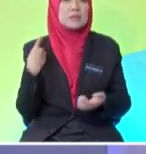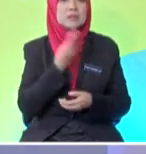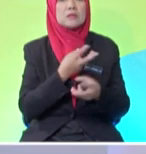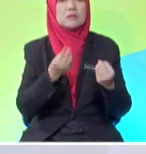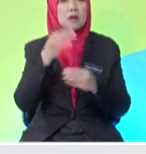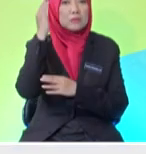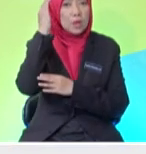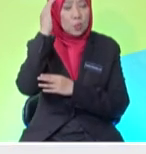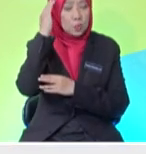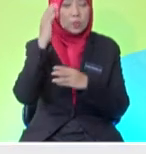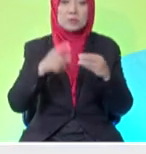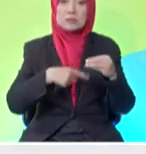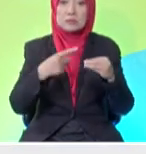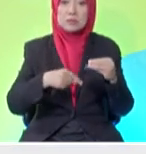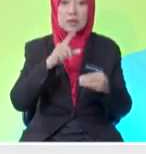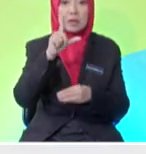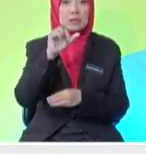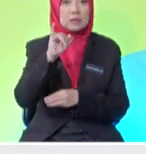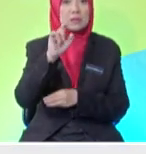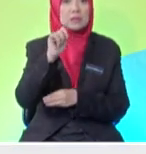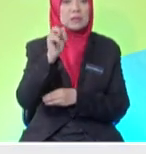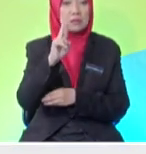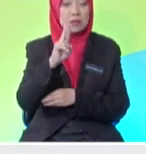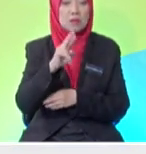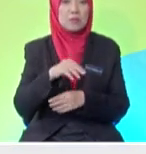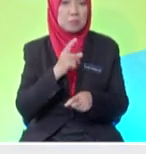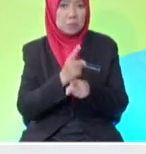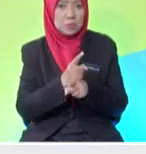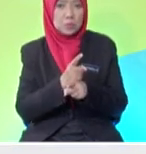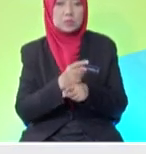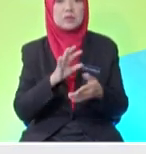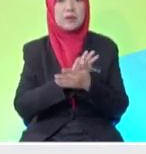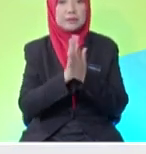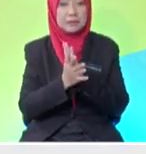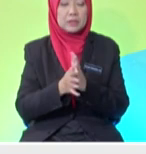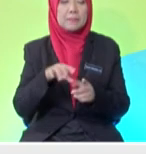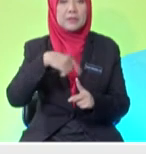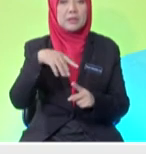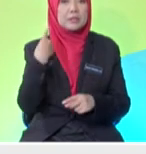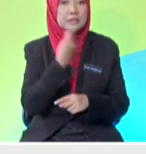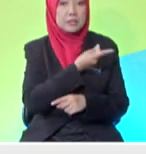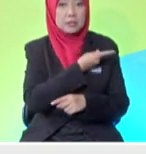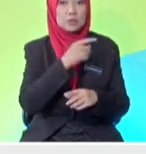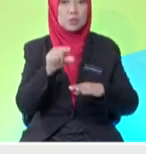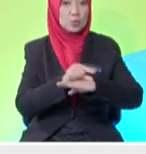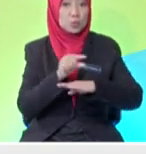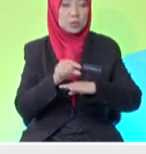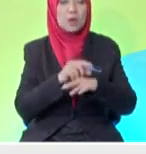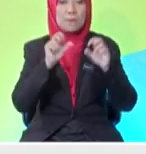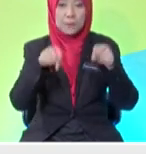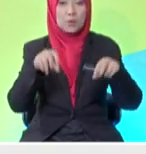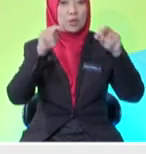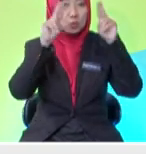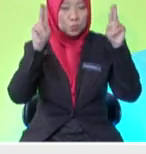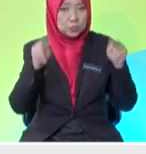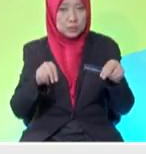Lita atau pokeball yang digunakan jadi dengan menggunakan berbagai kita boleh uji calita